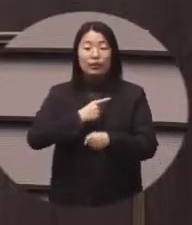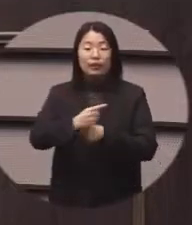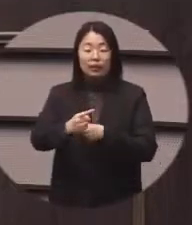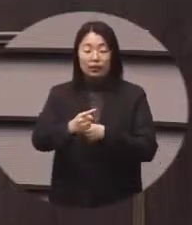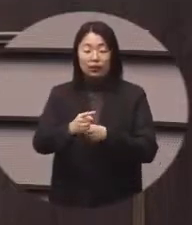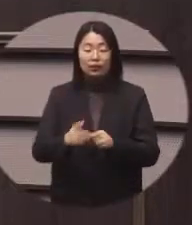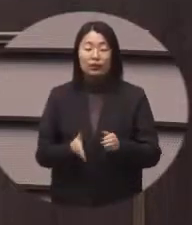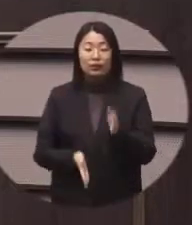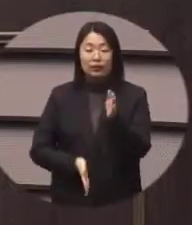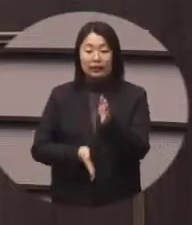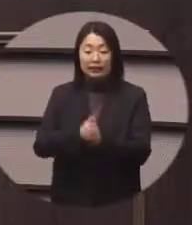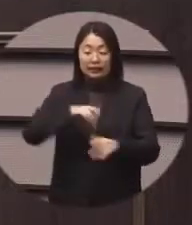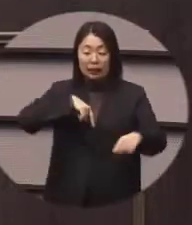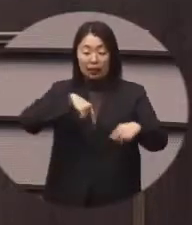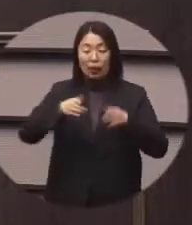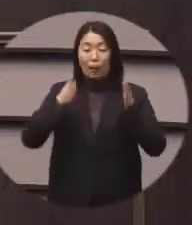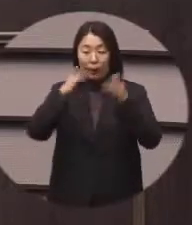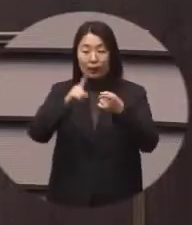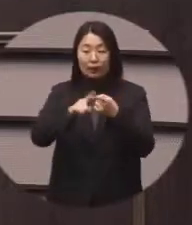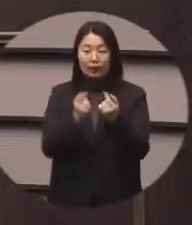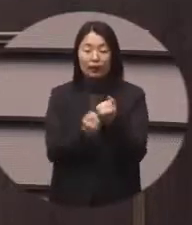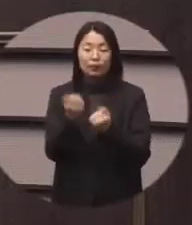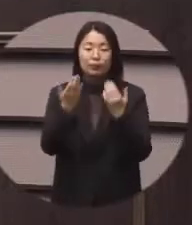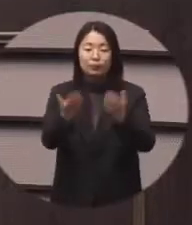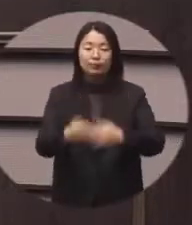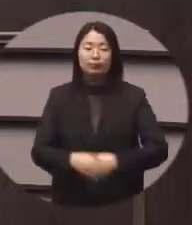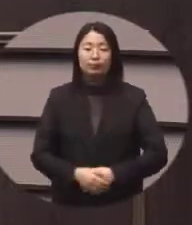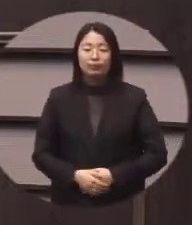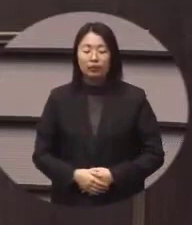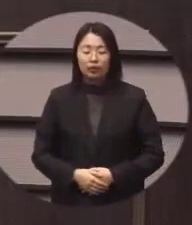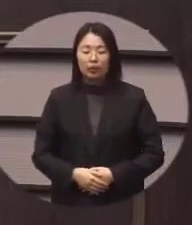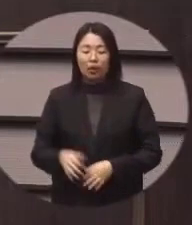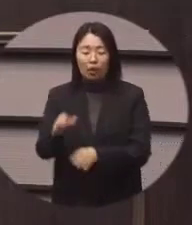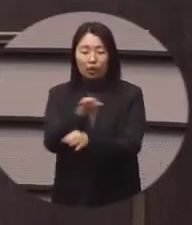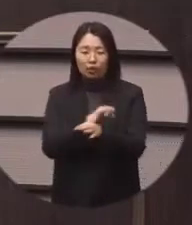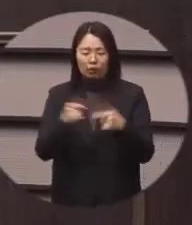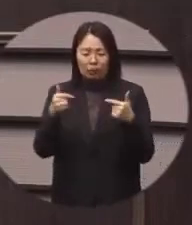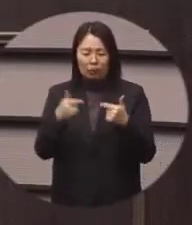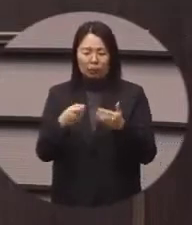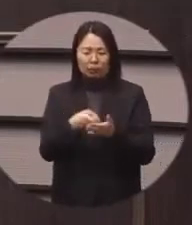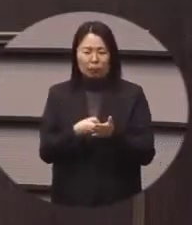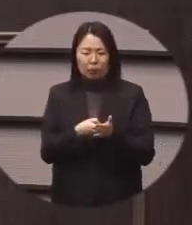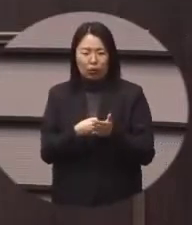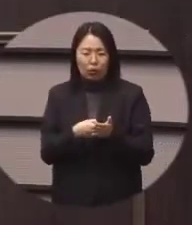말씀드리겠습니다. 우선 경기 침체 극복을 위해 민생부터 챙기도록 하겠습니다.